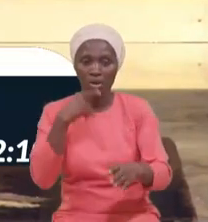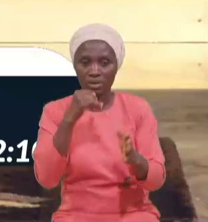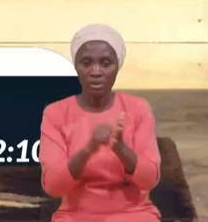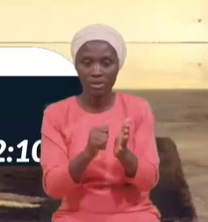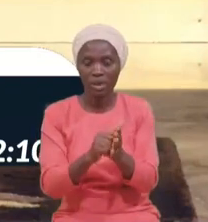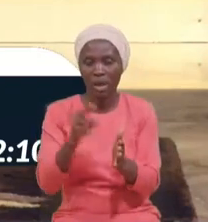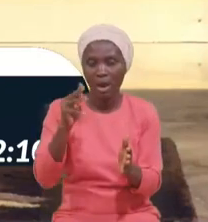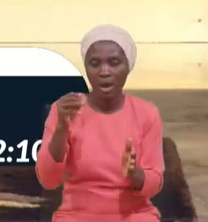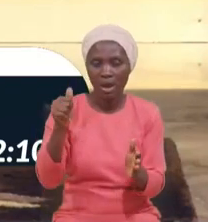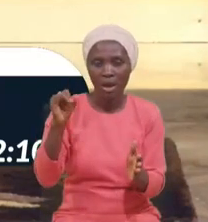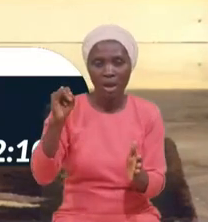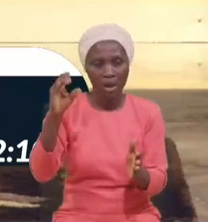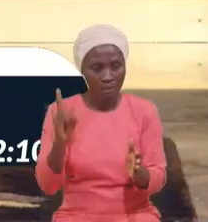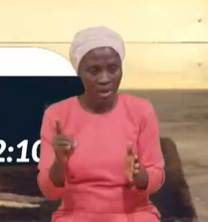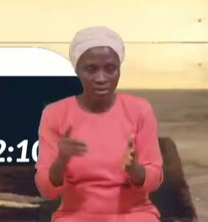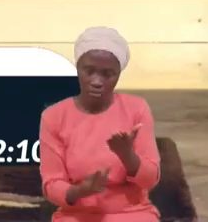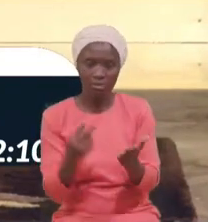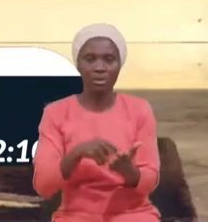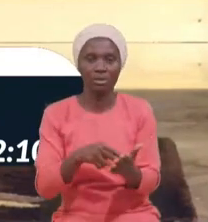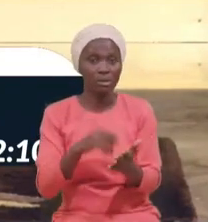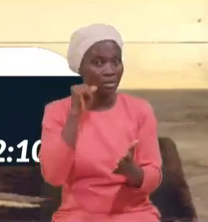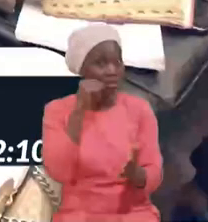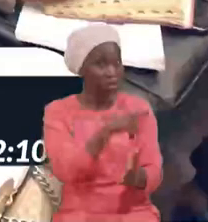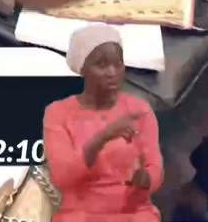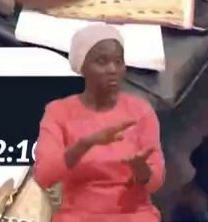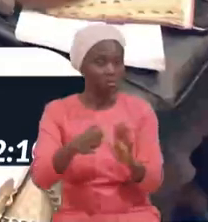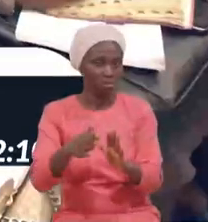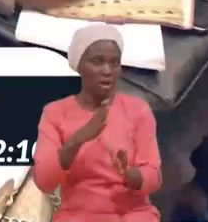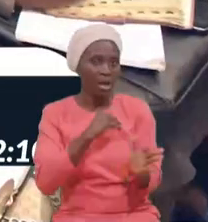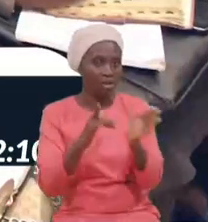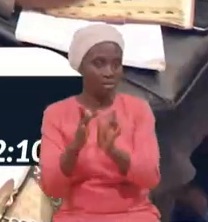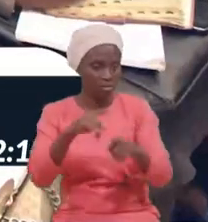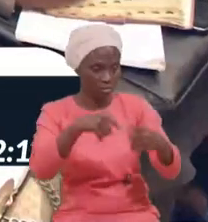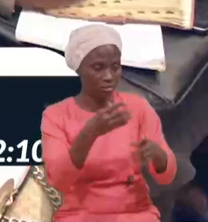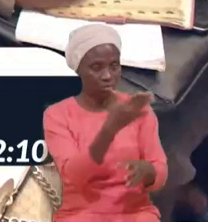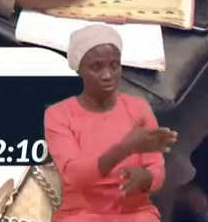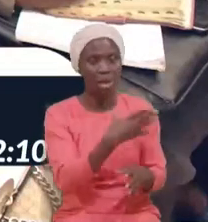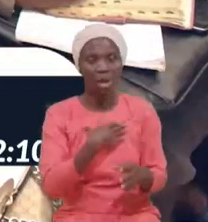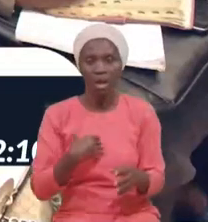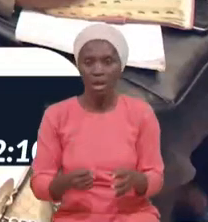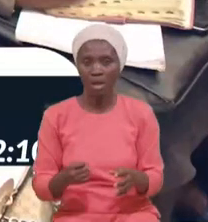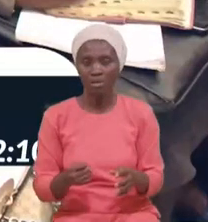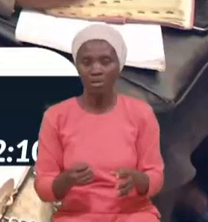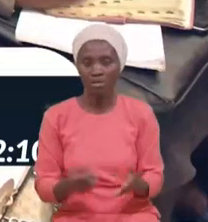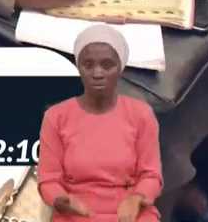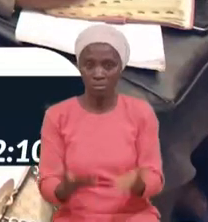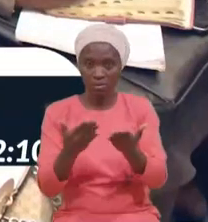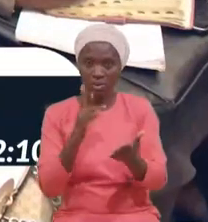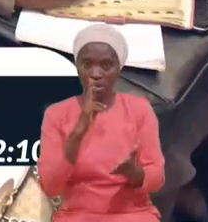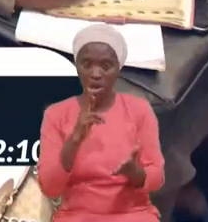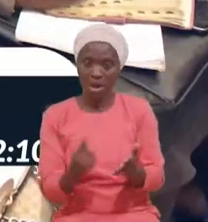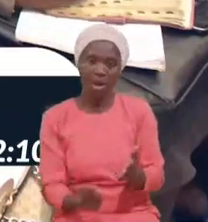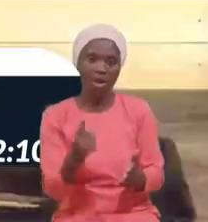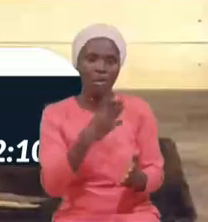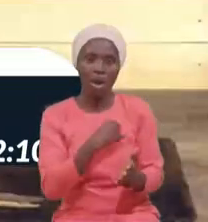« Enfant, lève-toi. » Elle était morte. Jésus est allé là-bas et puis Jésus l'a